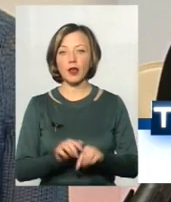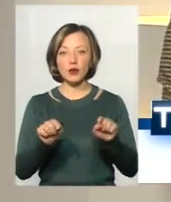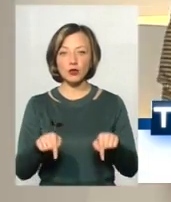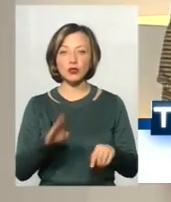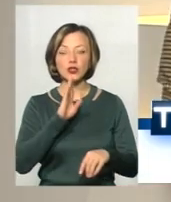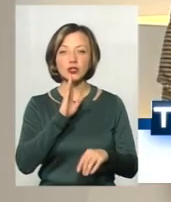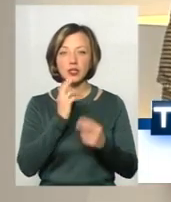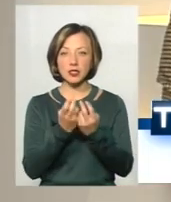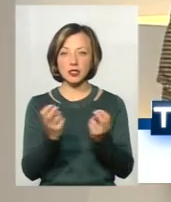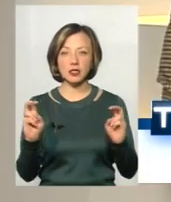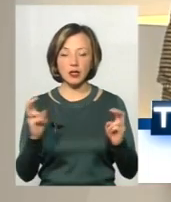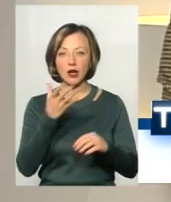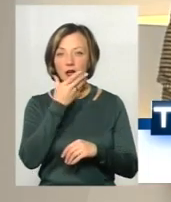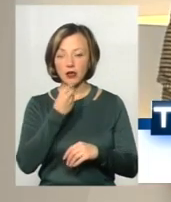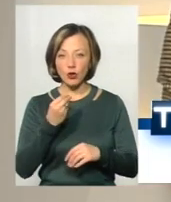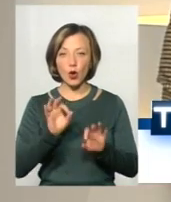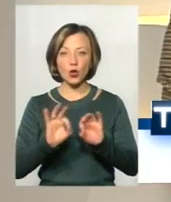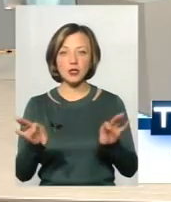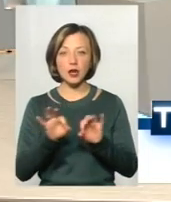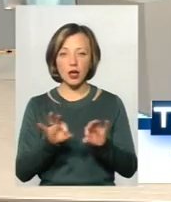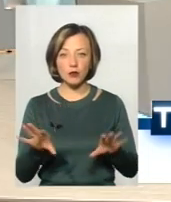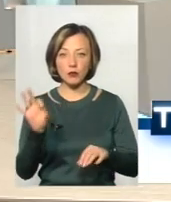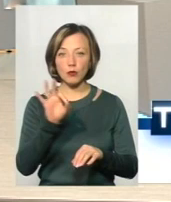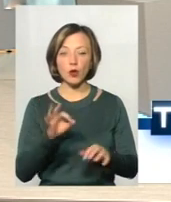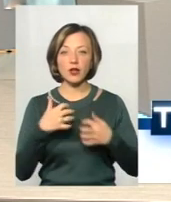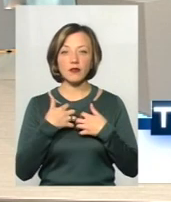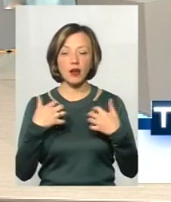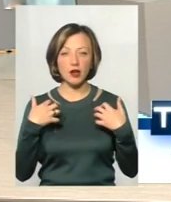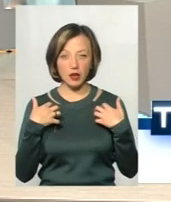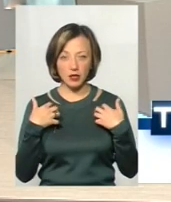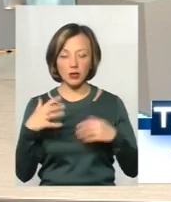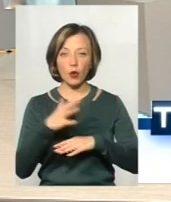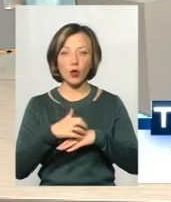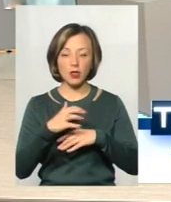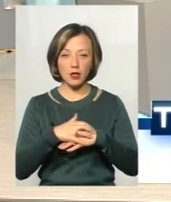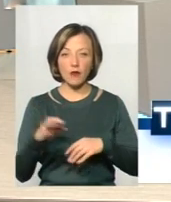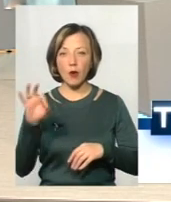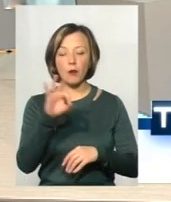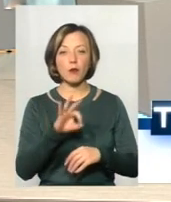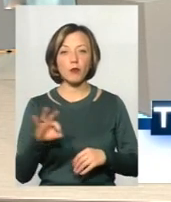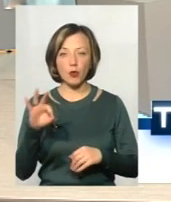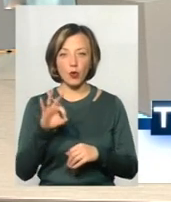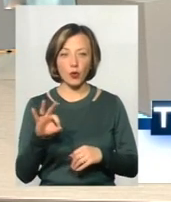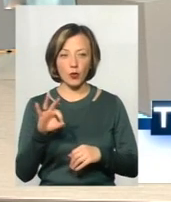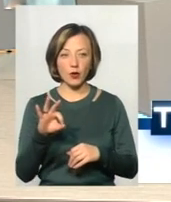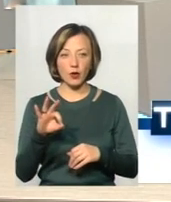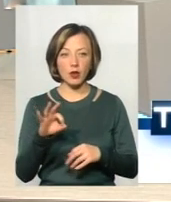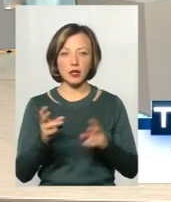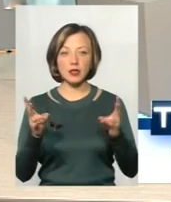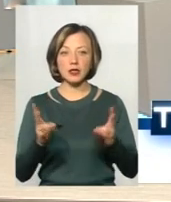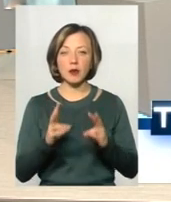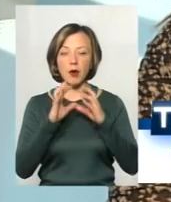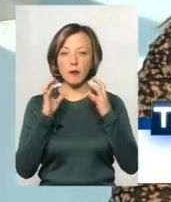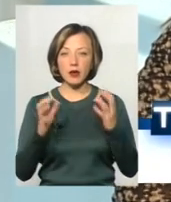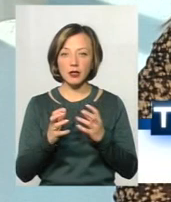жінки сидять дуже гарні і дуже гарно розказують про животних, про котів, про їх треба